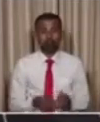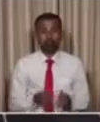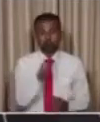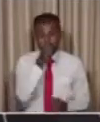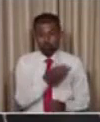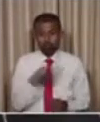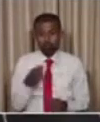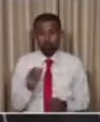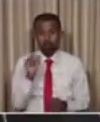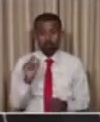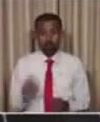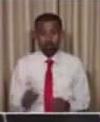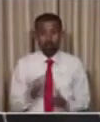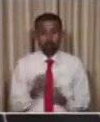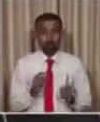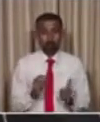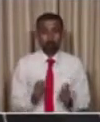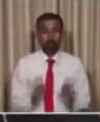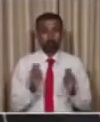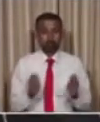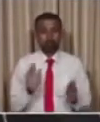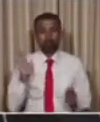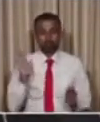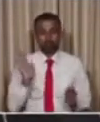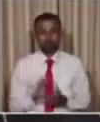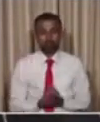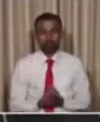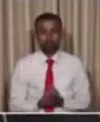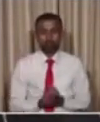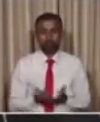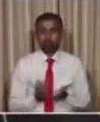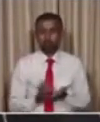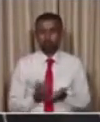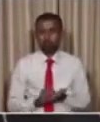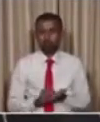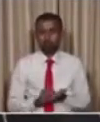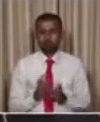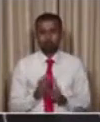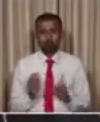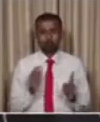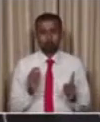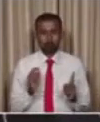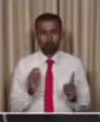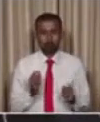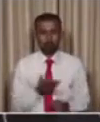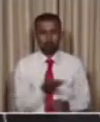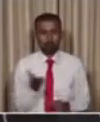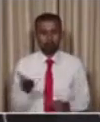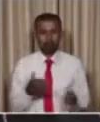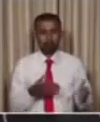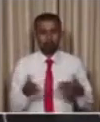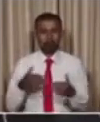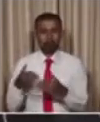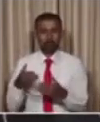අයගේ ලයිස්තුව මේ පාර්ලිමේන්තුවට ඉදිරිපත් කළ යුතුමයි. අවස්ථා ගණනාවක මේ පාර්ලිමේන්තුවේ තිබෙන විවිධ